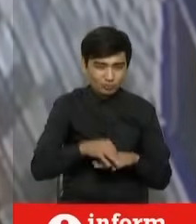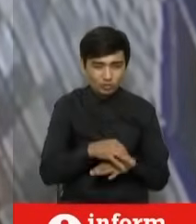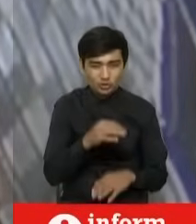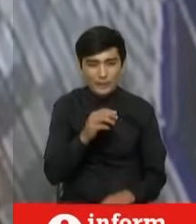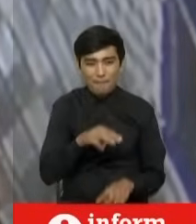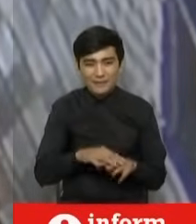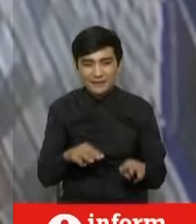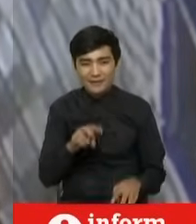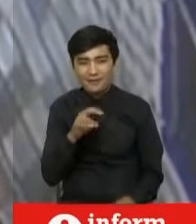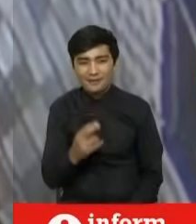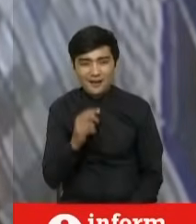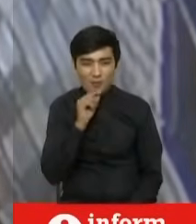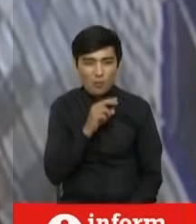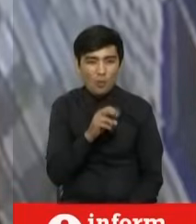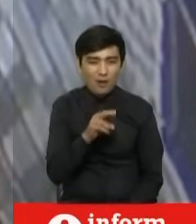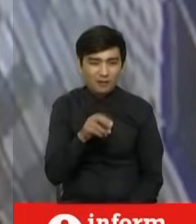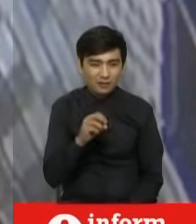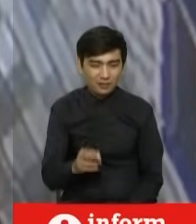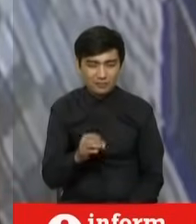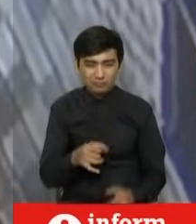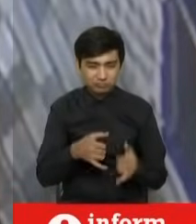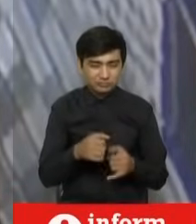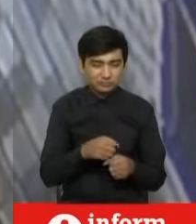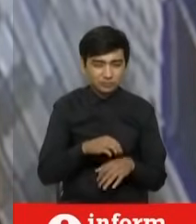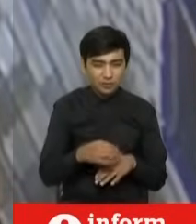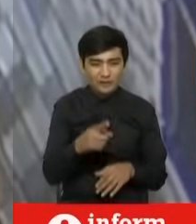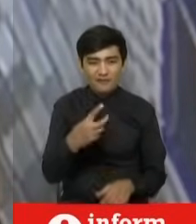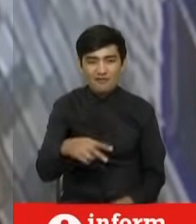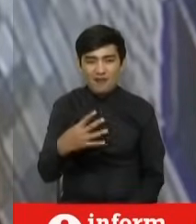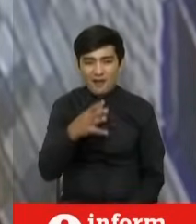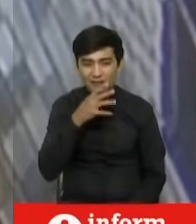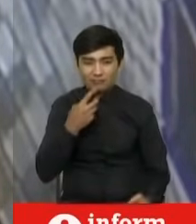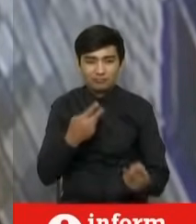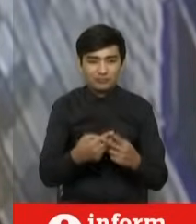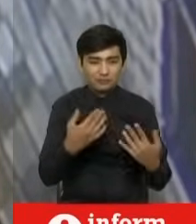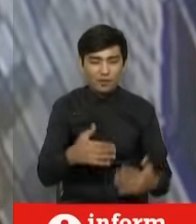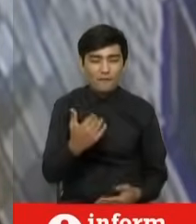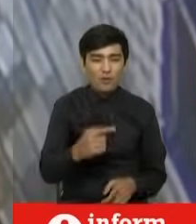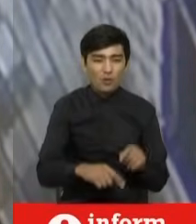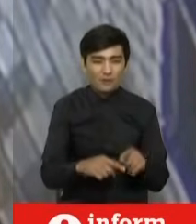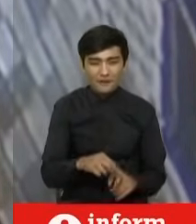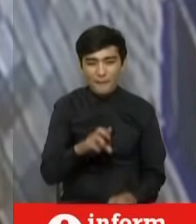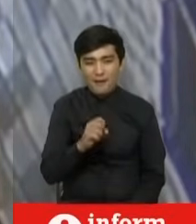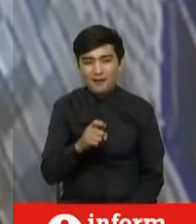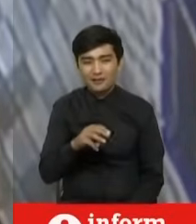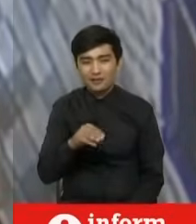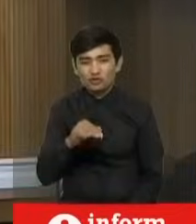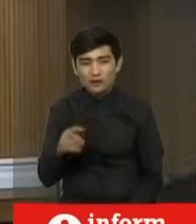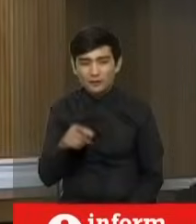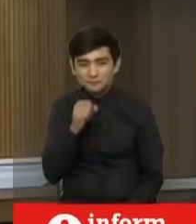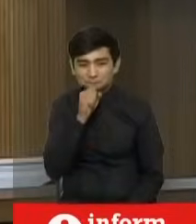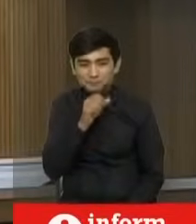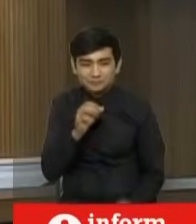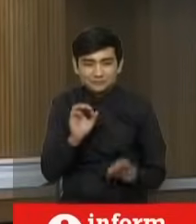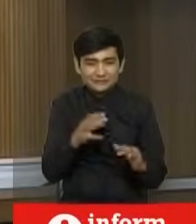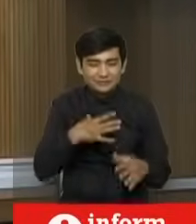национальной экономики Куандыка Бишимбаева. Ему дали 24 года лишения свободы. Его родственнику Бахыджану Байжанову за